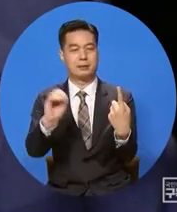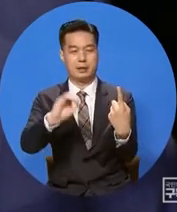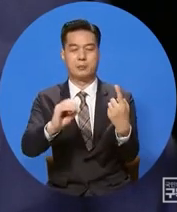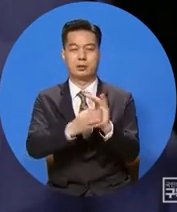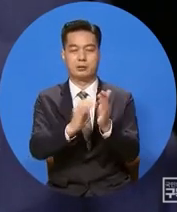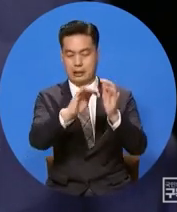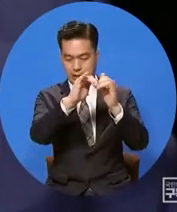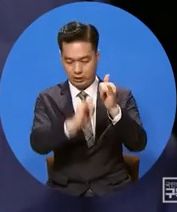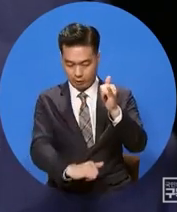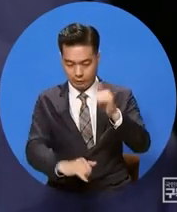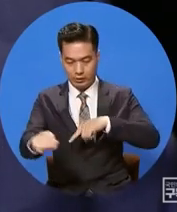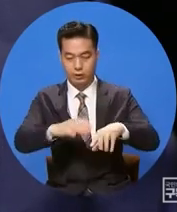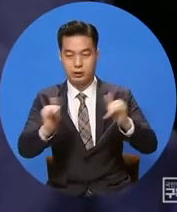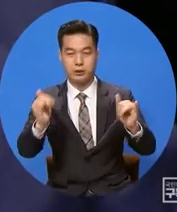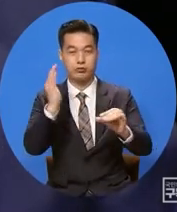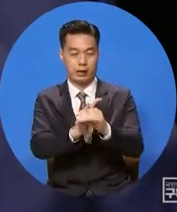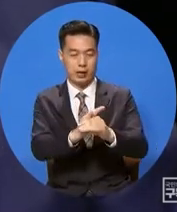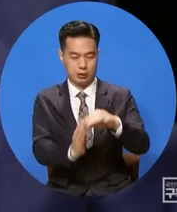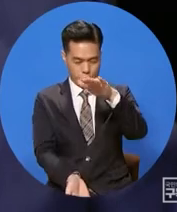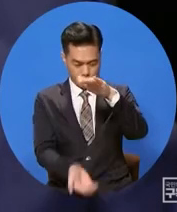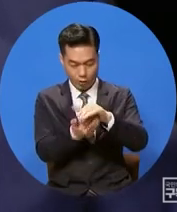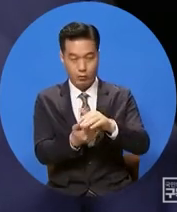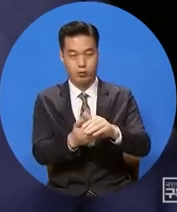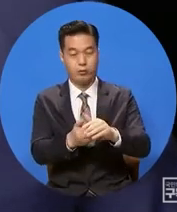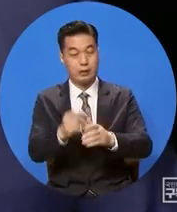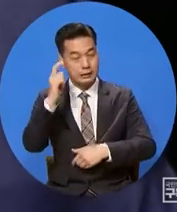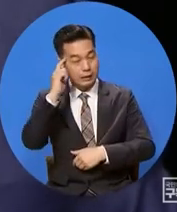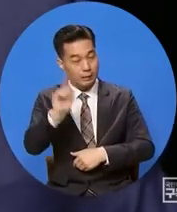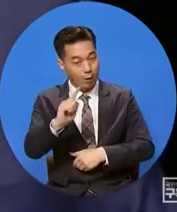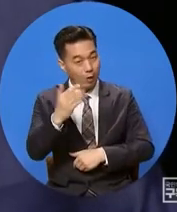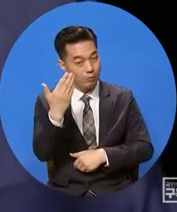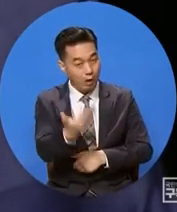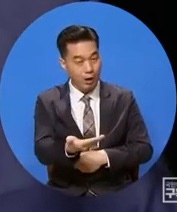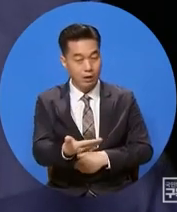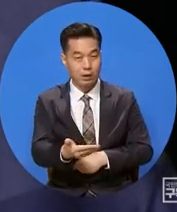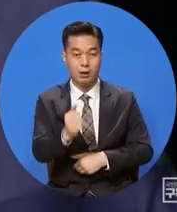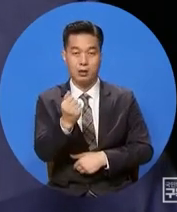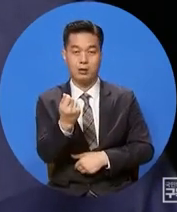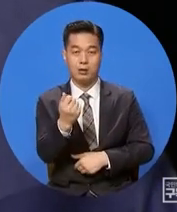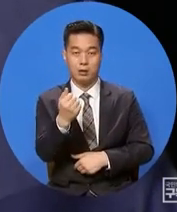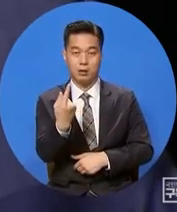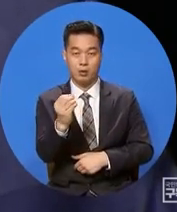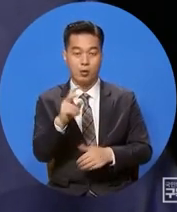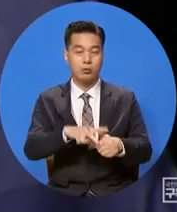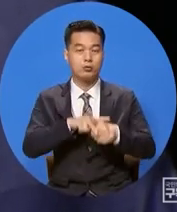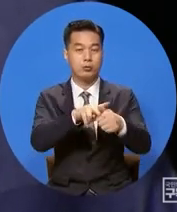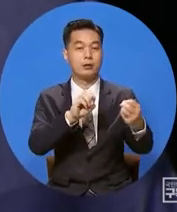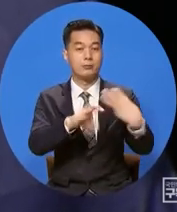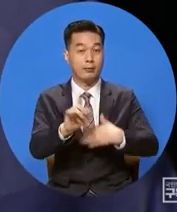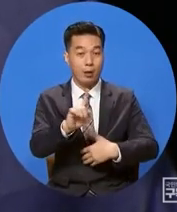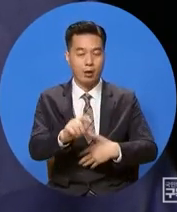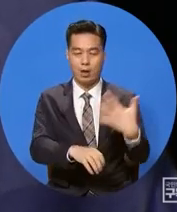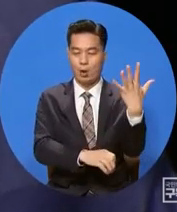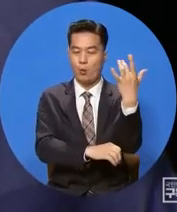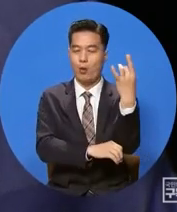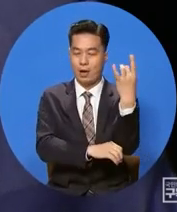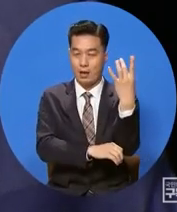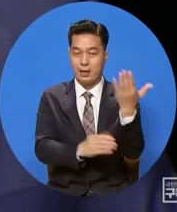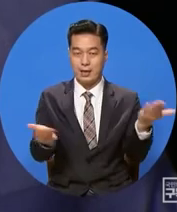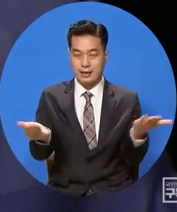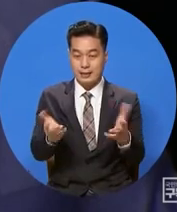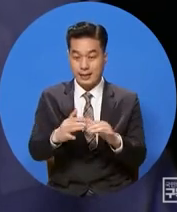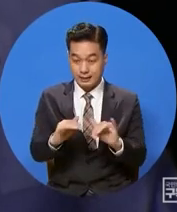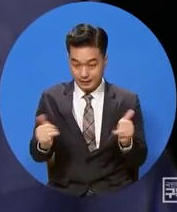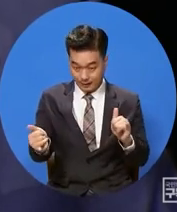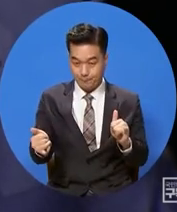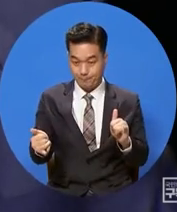정치인 중에 제일 높은데 어떻게 생각하시냐 하니까 홍 후보님이 이렇게 말씀을 하셨어요. 원래 일하는